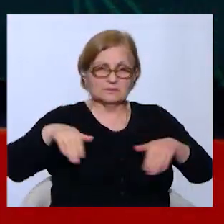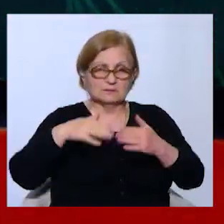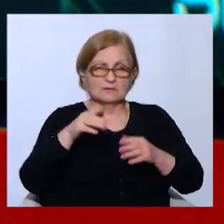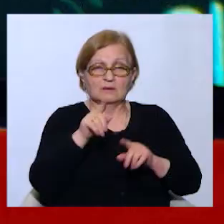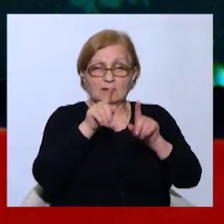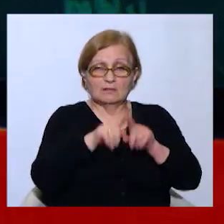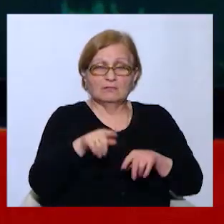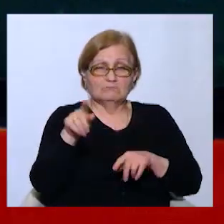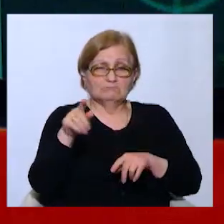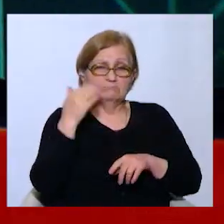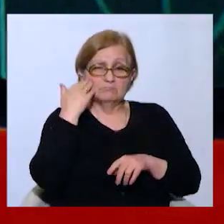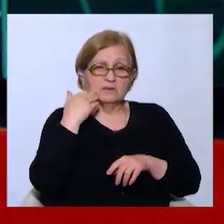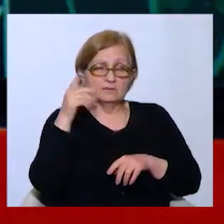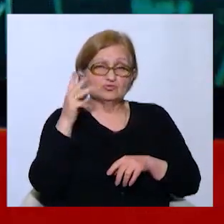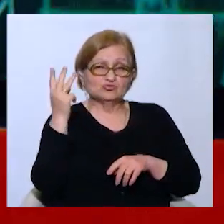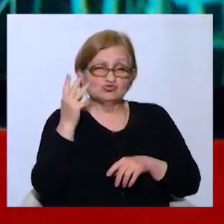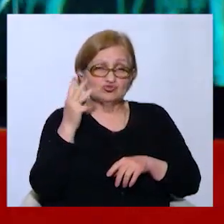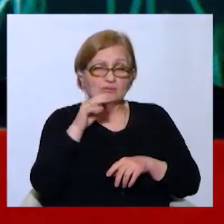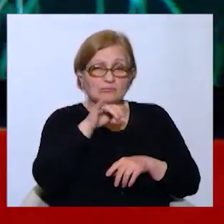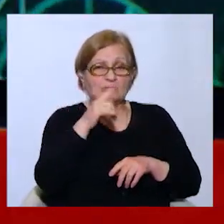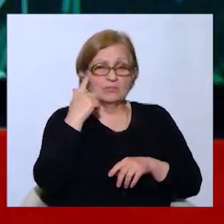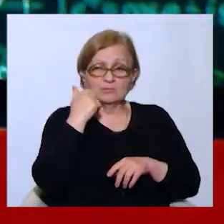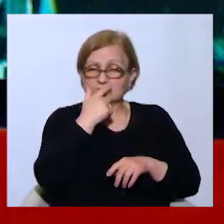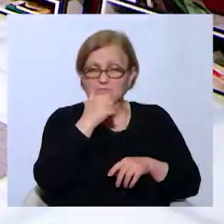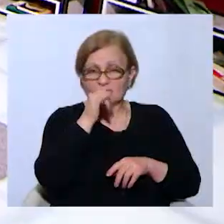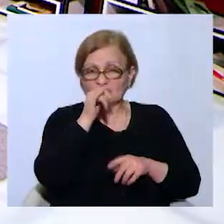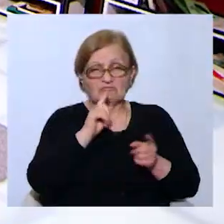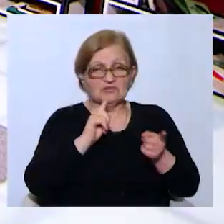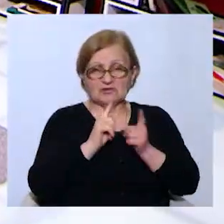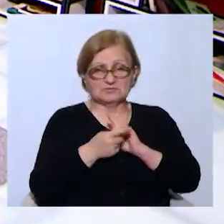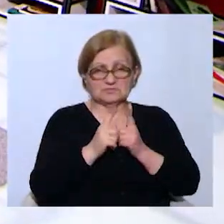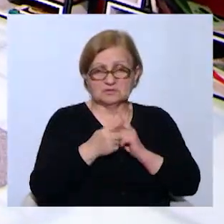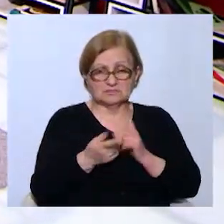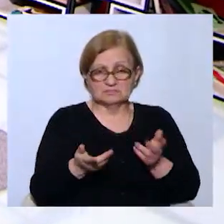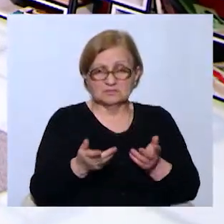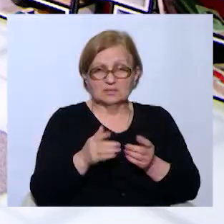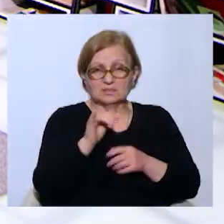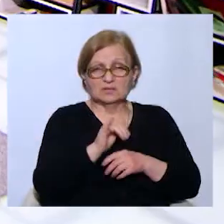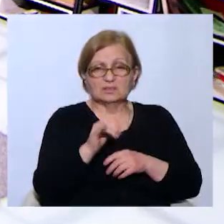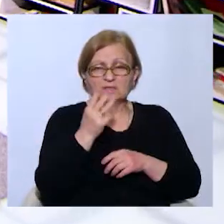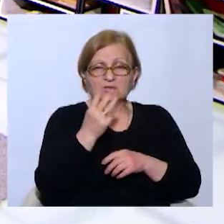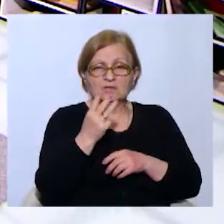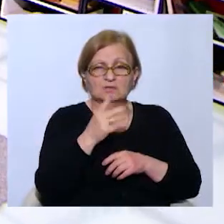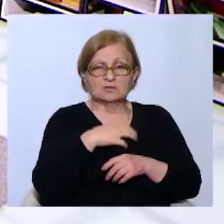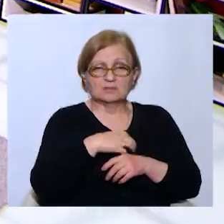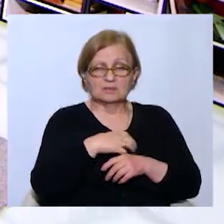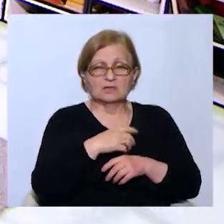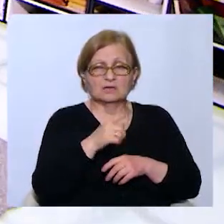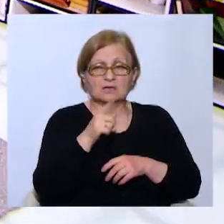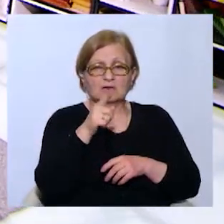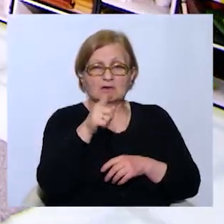ასევე ჰქონდათ არაბებს შ რომელიც ესპანელებმა ვერ თარგმნეს და ამ შსთან რატო იყო ახლა ესეთი მნიშვნელოვანია